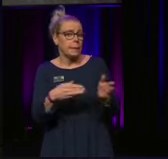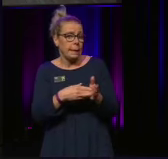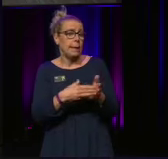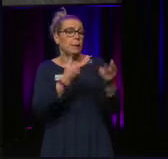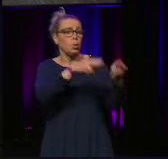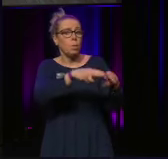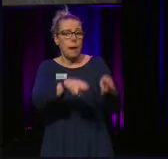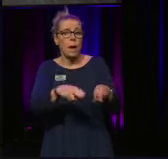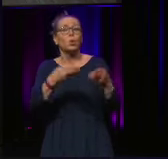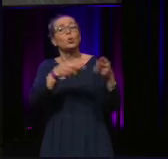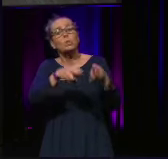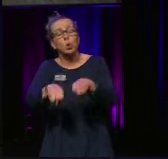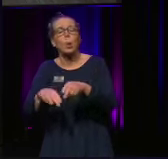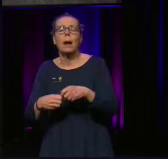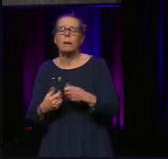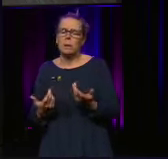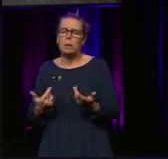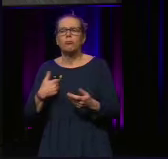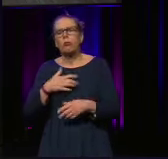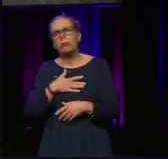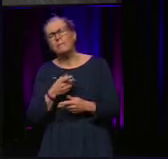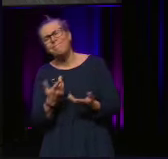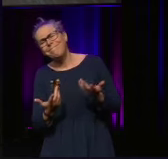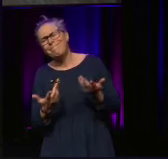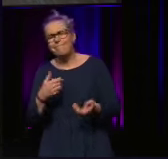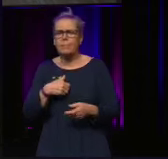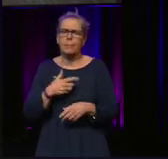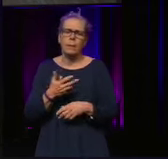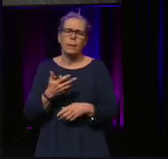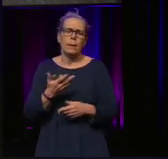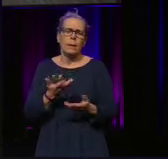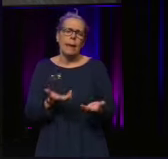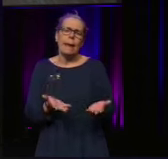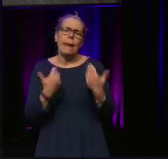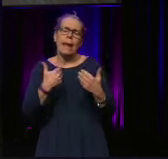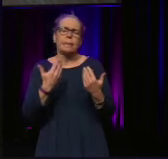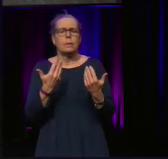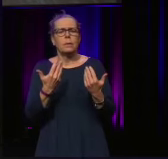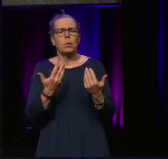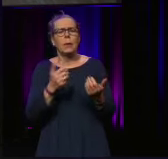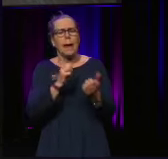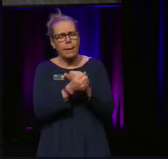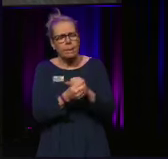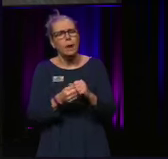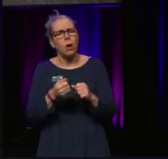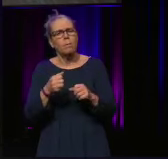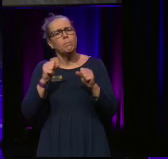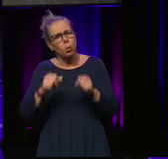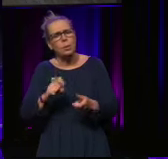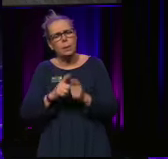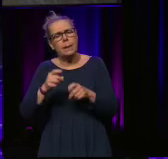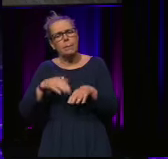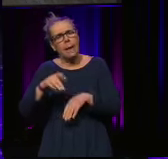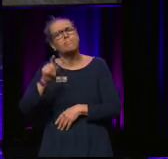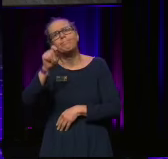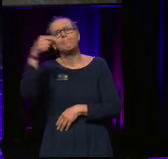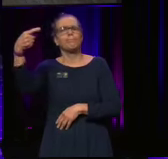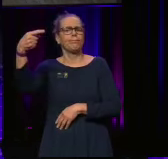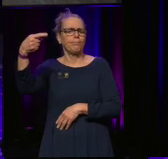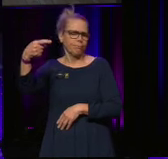domstolar? Och det tycker jag väl kanske är en sådan sak som borde vara rätt lätt att rätta till och som borde stå ganska högt upp på agendan här.